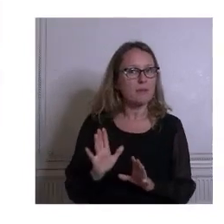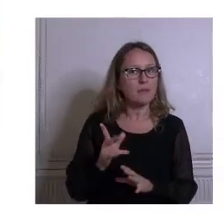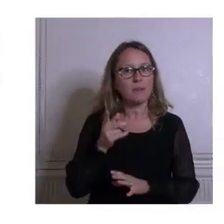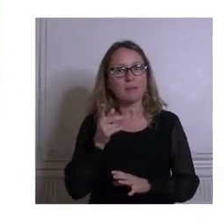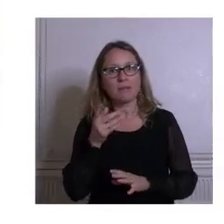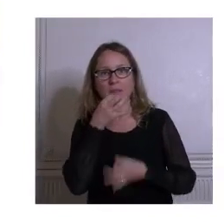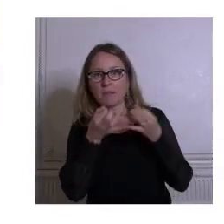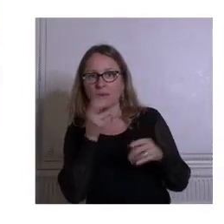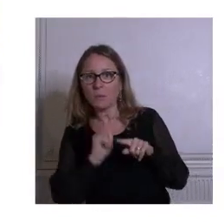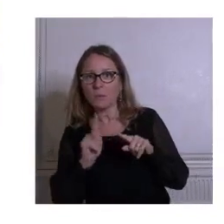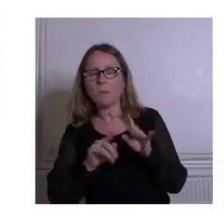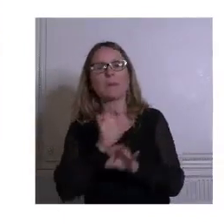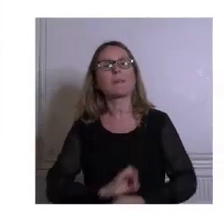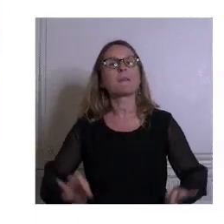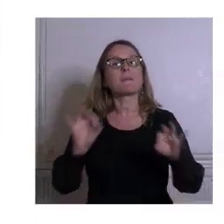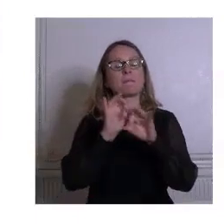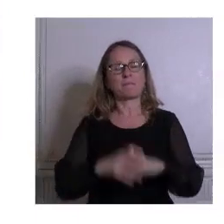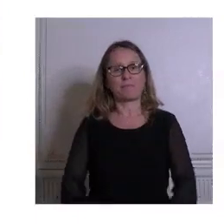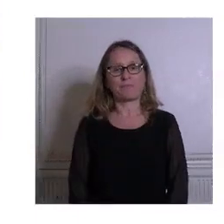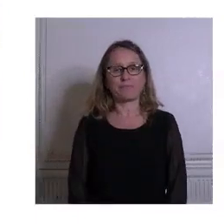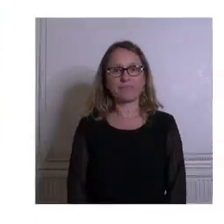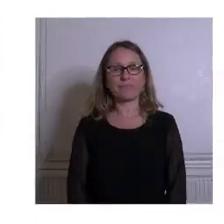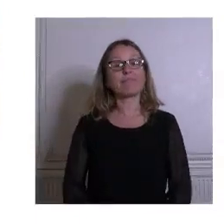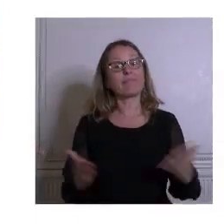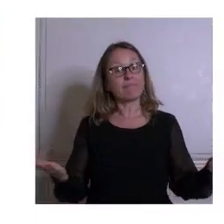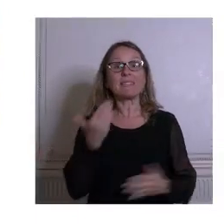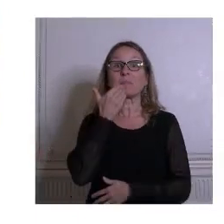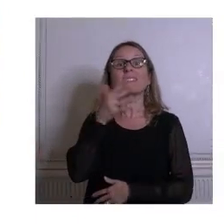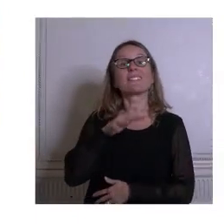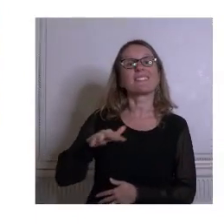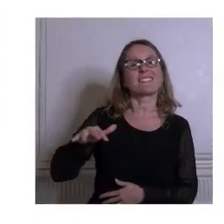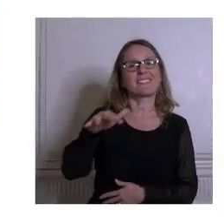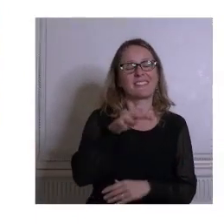directeur pour expliquer le périmètre du poste et ce qu'il contient, etc. etc. D'accord ?